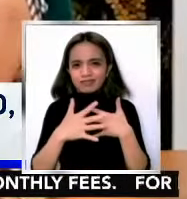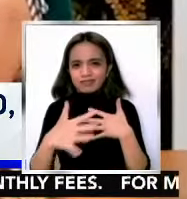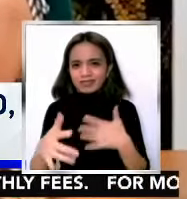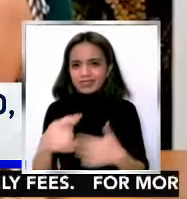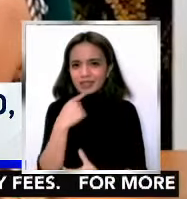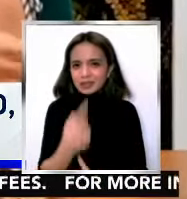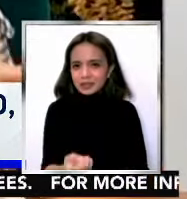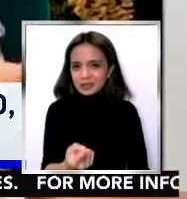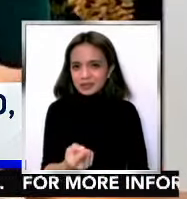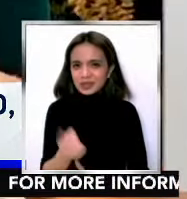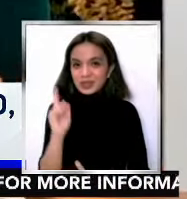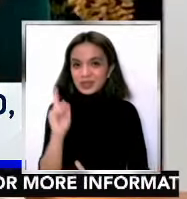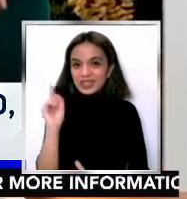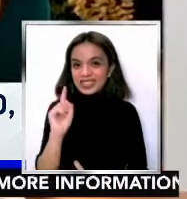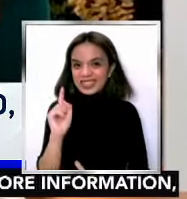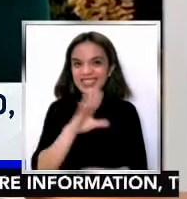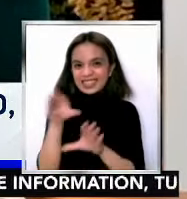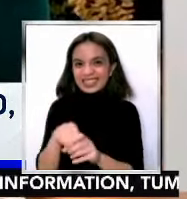is history.